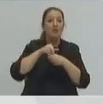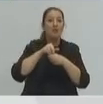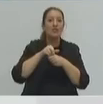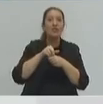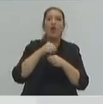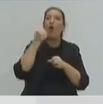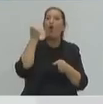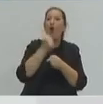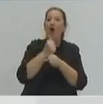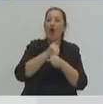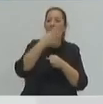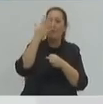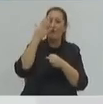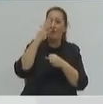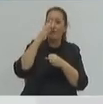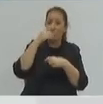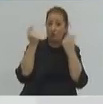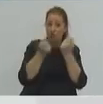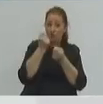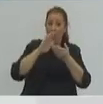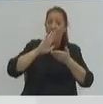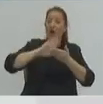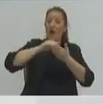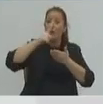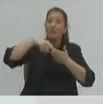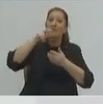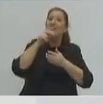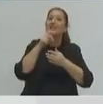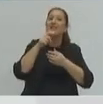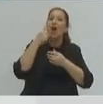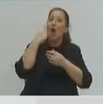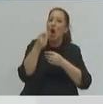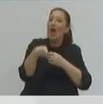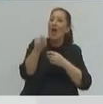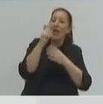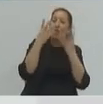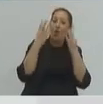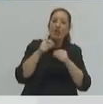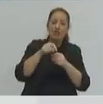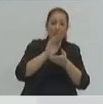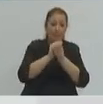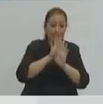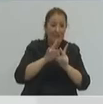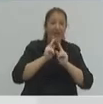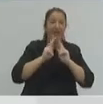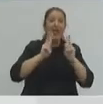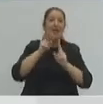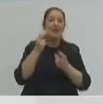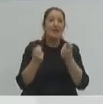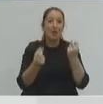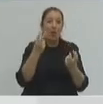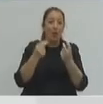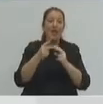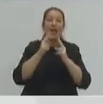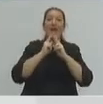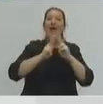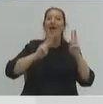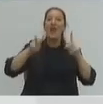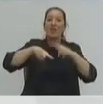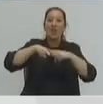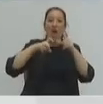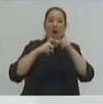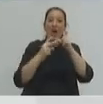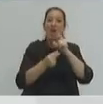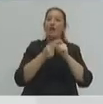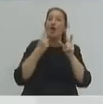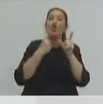bu meclisteki görev alan arkadaşlarımız tarafından da kredilenen ve şu anda bitirilip elektrik üretilen Enerji AŞ'nin çöp gazından